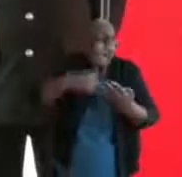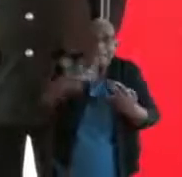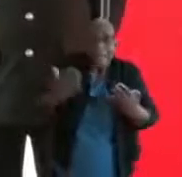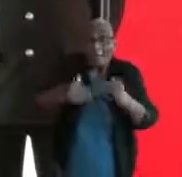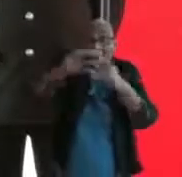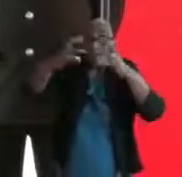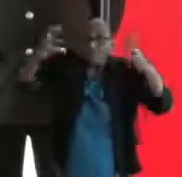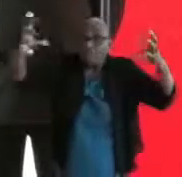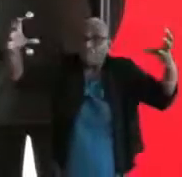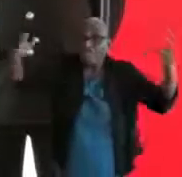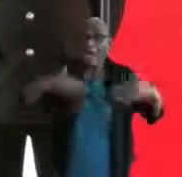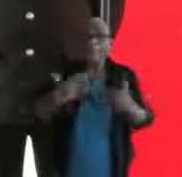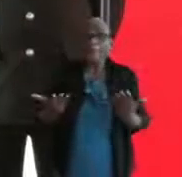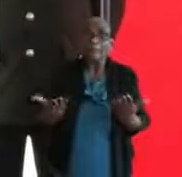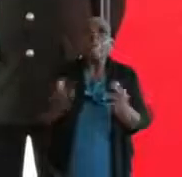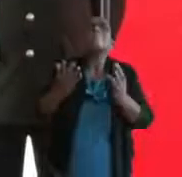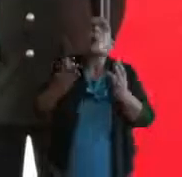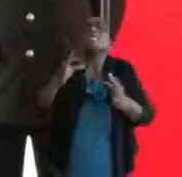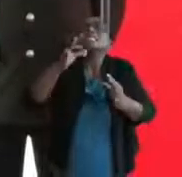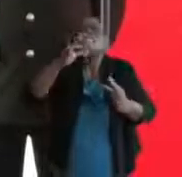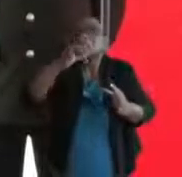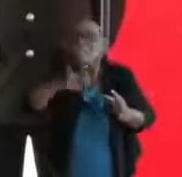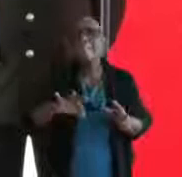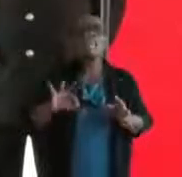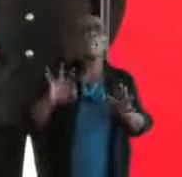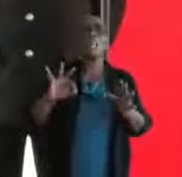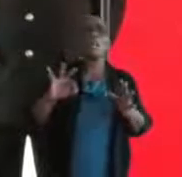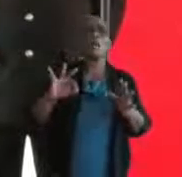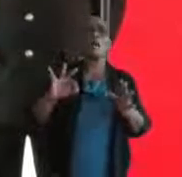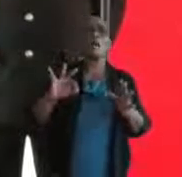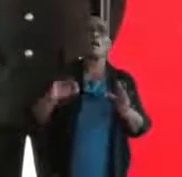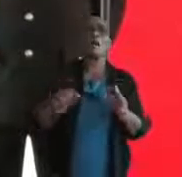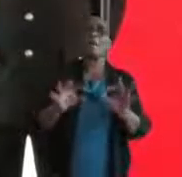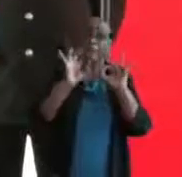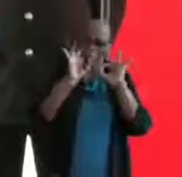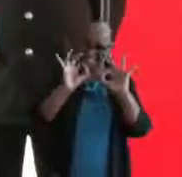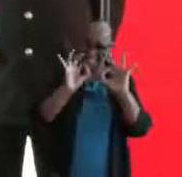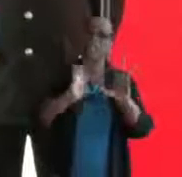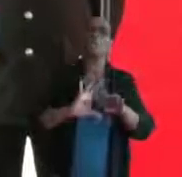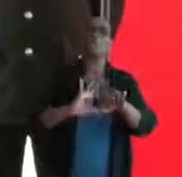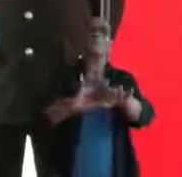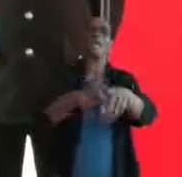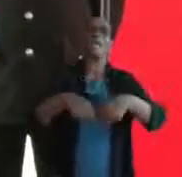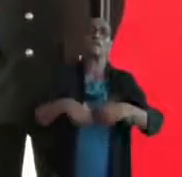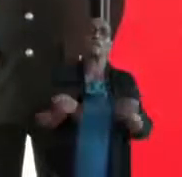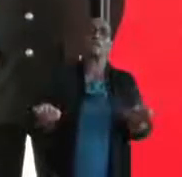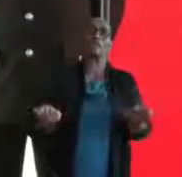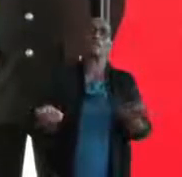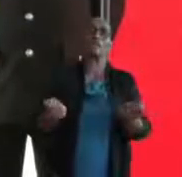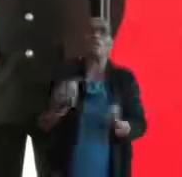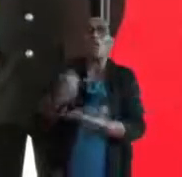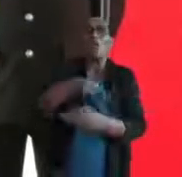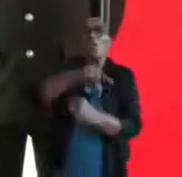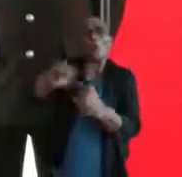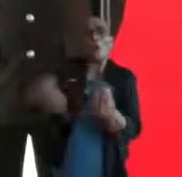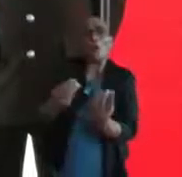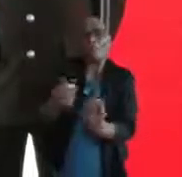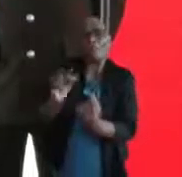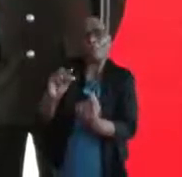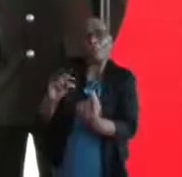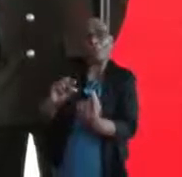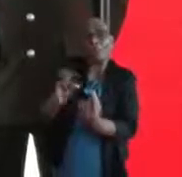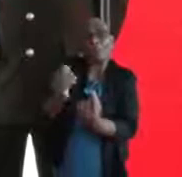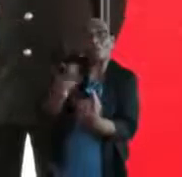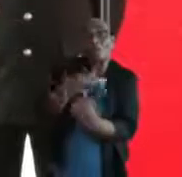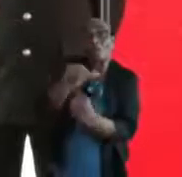er vier gaat is maar simpelweg omdat wat lu den beleid voeren verantwoord omgaan met een schaarste beschikbare middelen